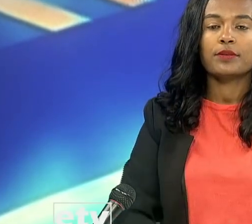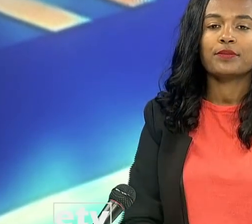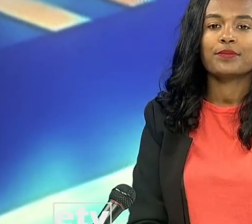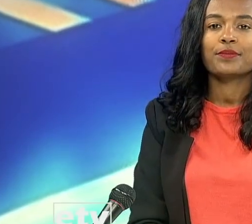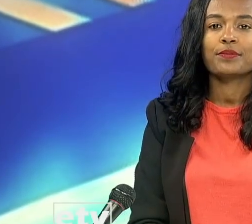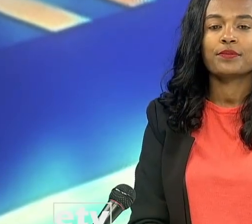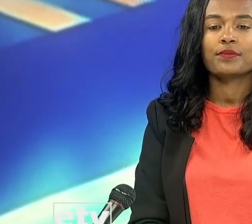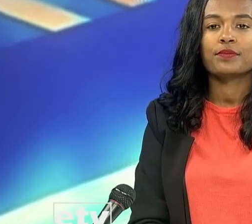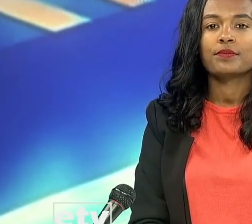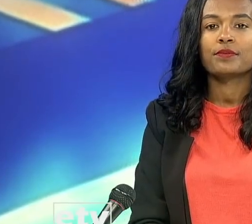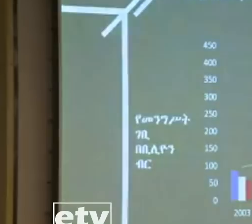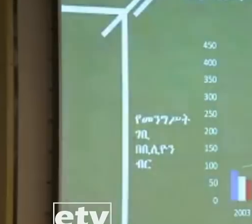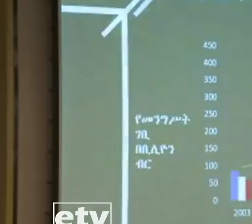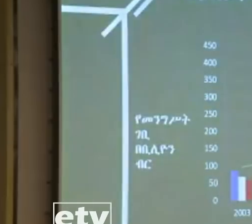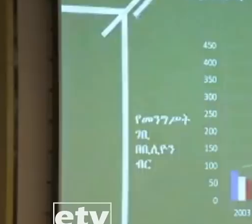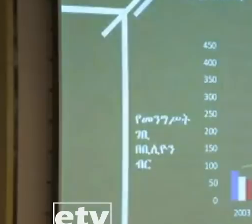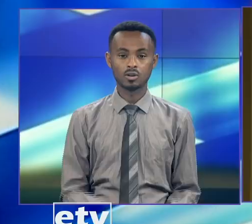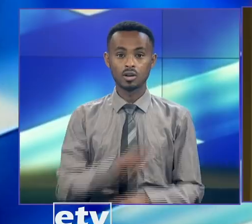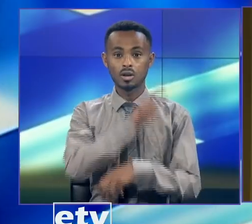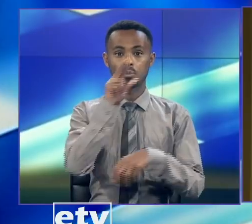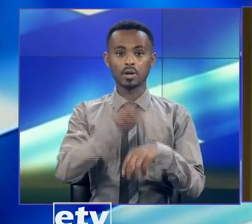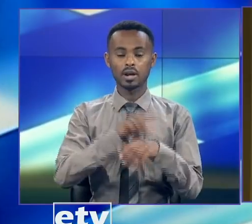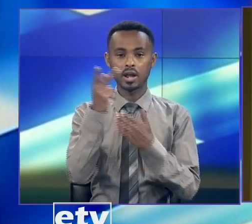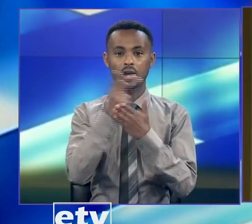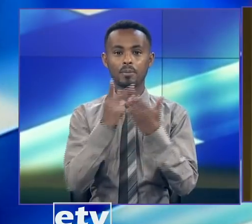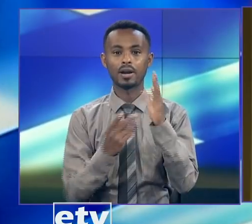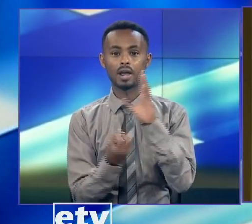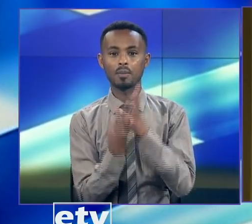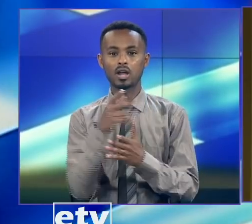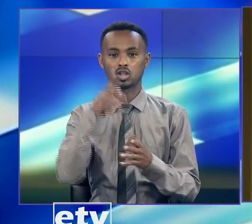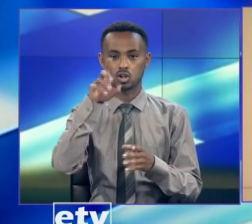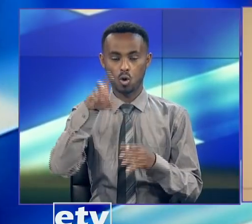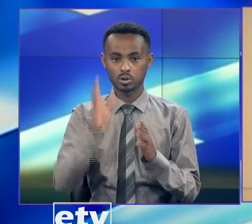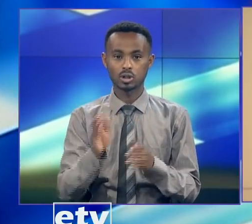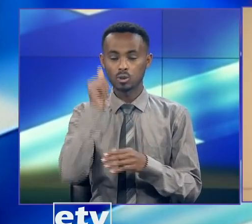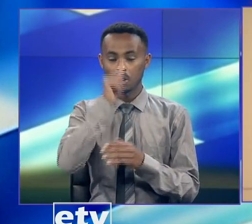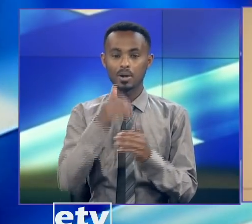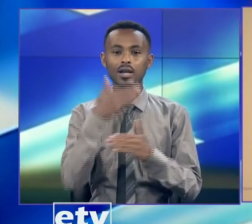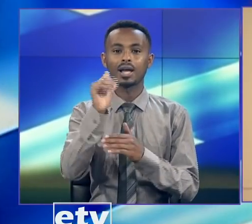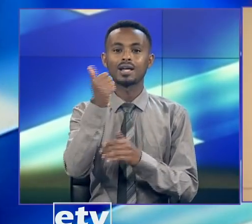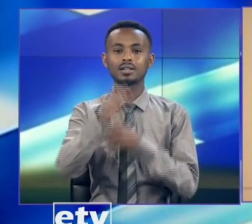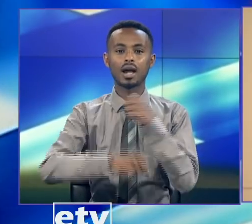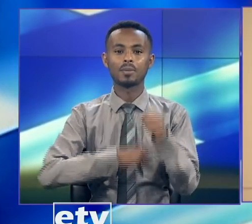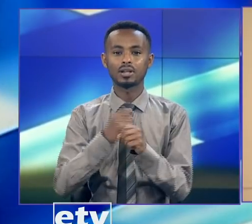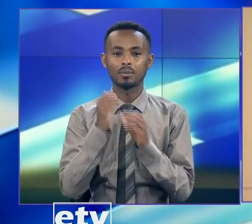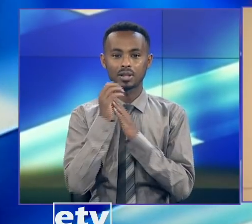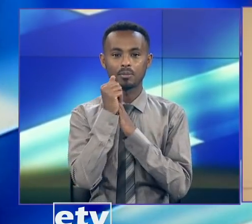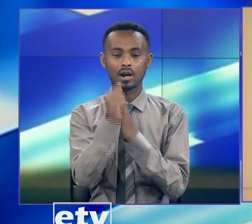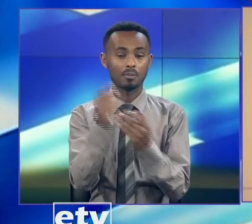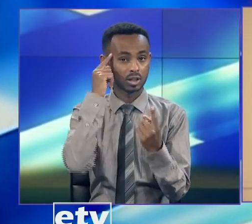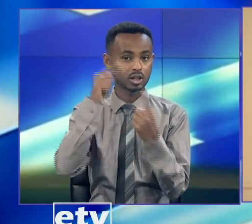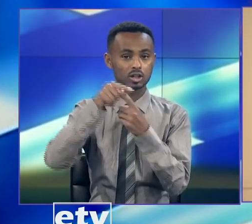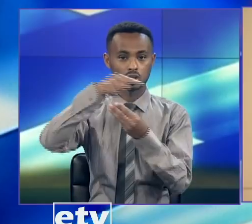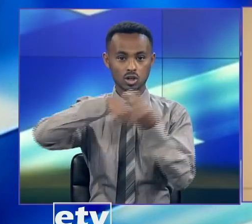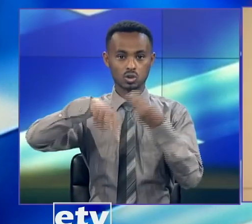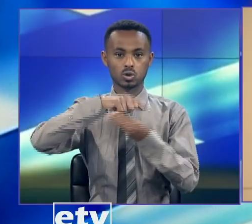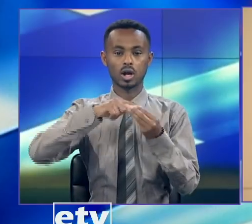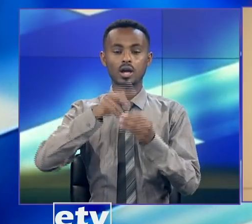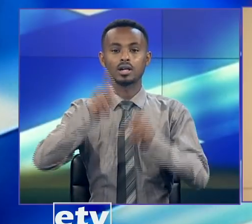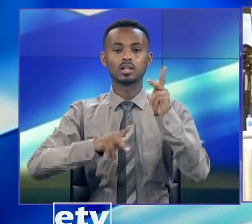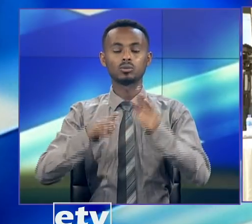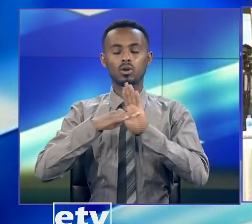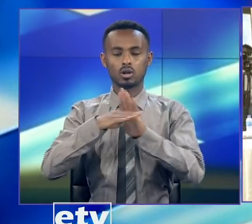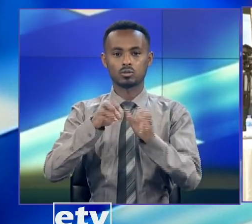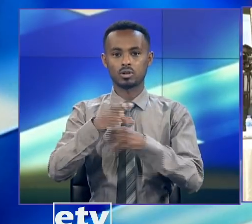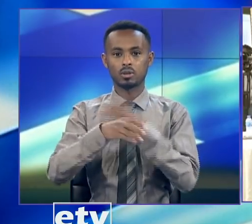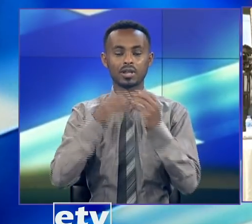ብለዋል። ብሔራዊ የፕላንና ልማት ኮሚሽን ኢትዮጵያ በቀጣይ 10 ዓመታት የምትመራበት እቅድ ዙሪያ ከህዝብ ተወካዮች ምክር